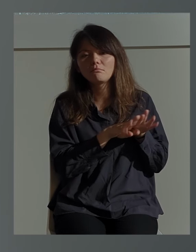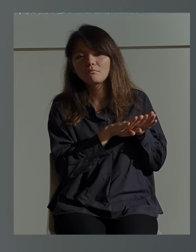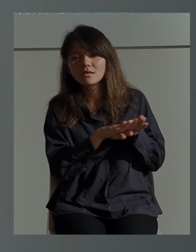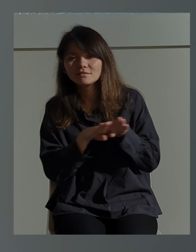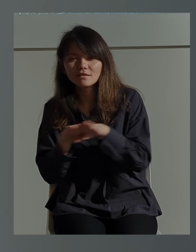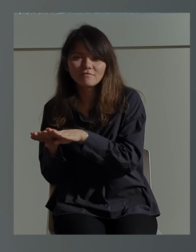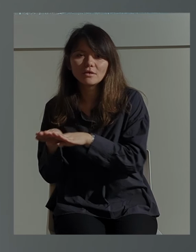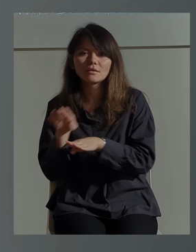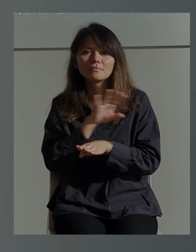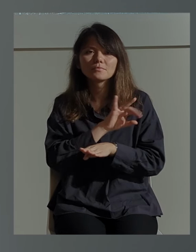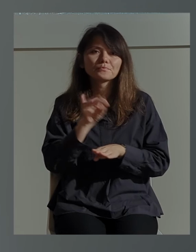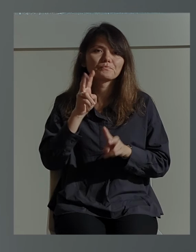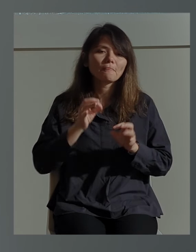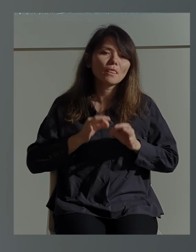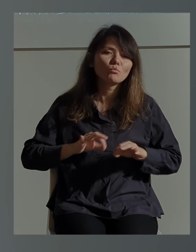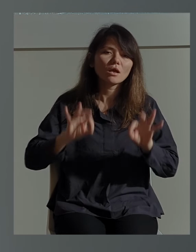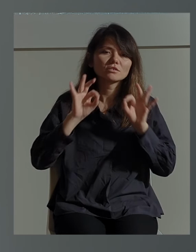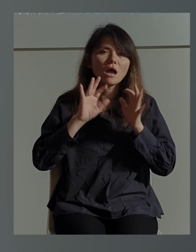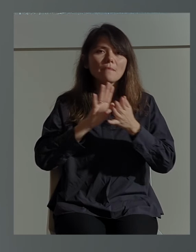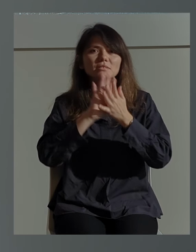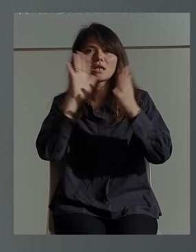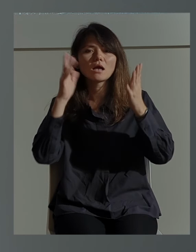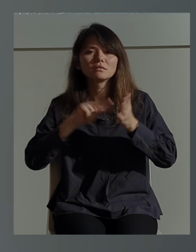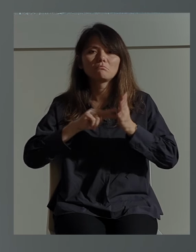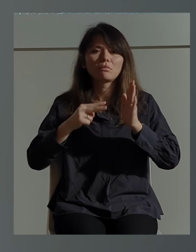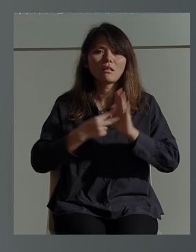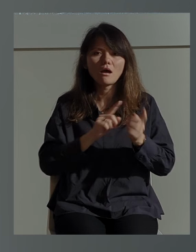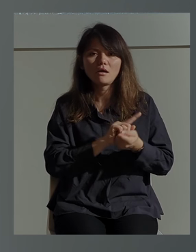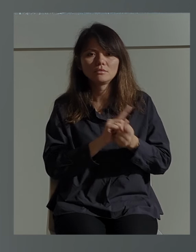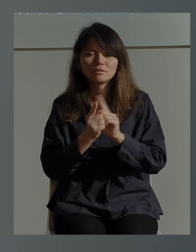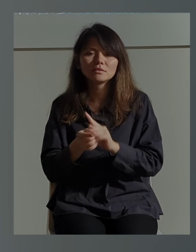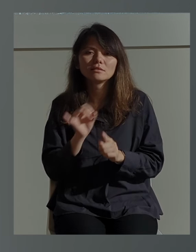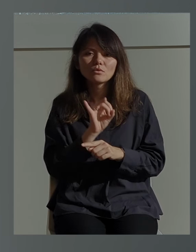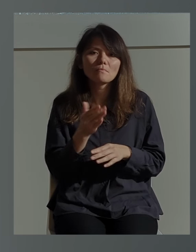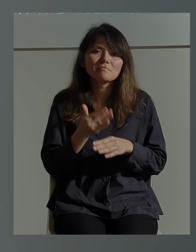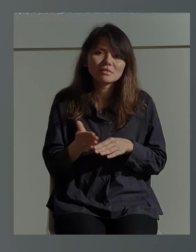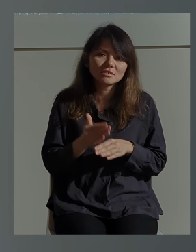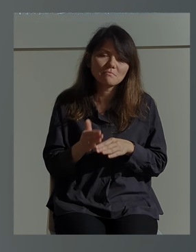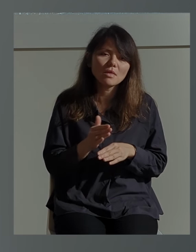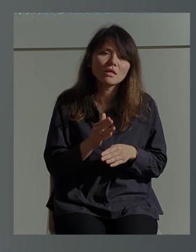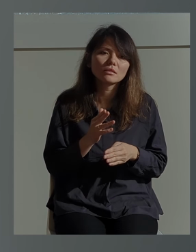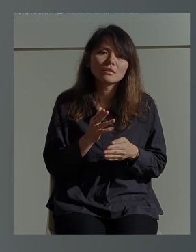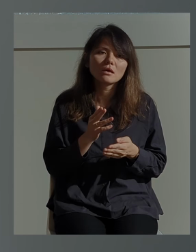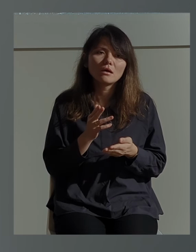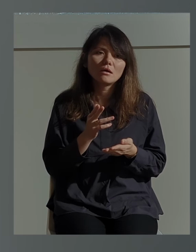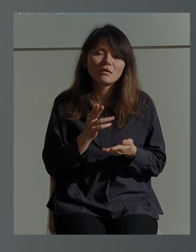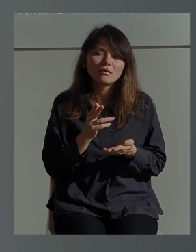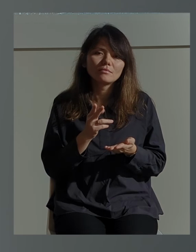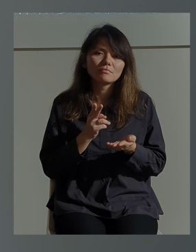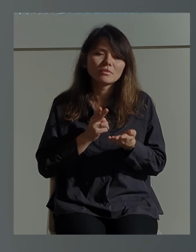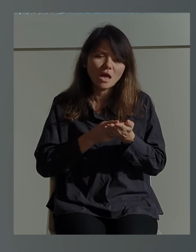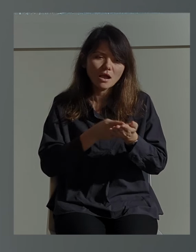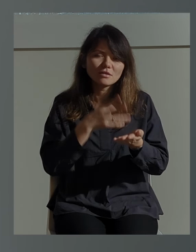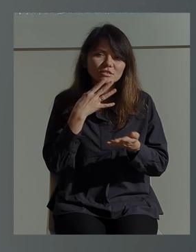бюрократический абстрактный план Вот и постепенно доказывает вот эту свою А